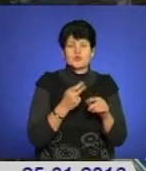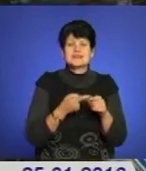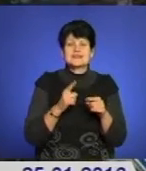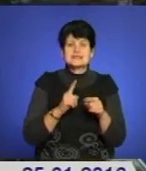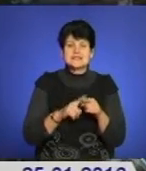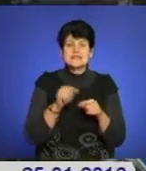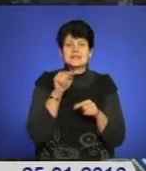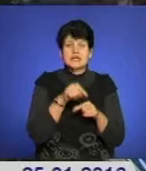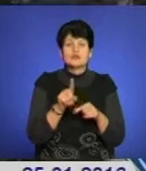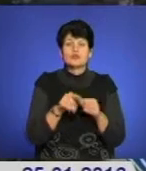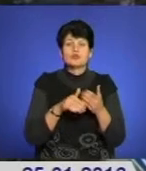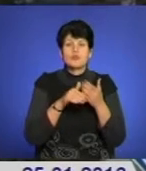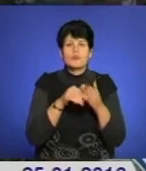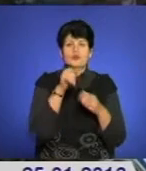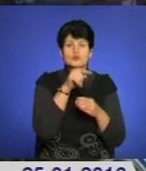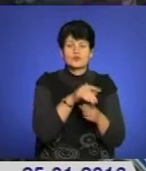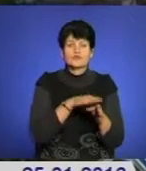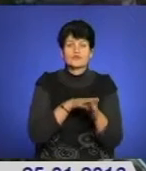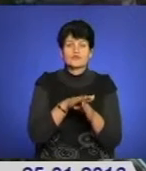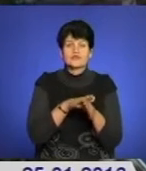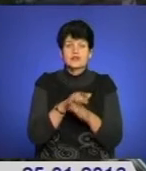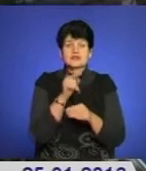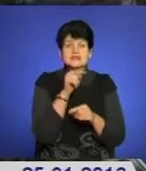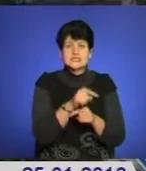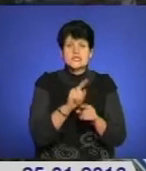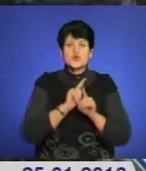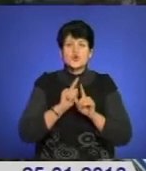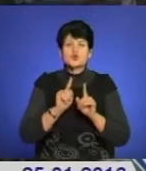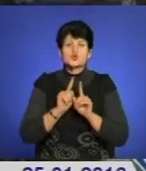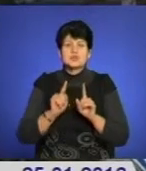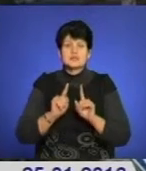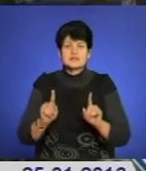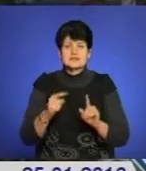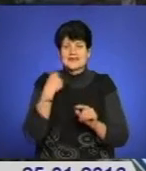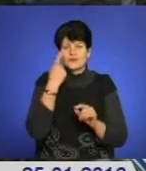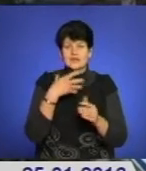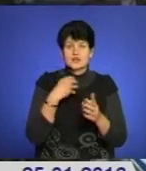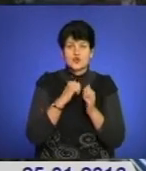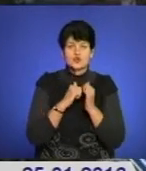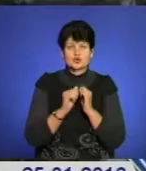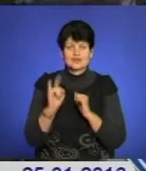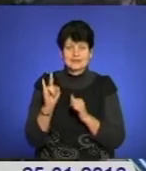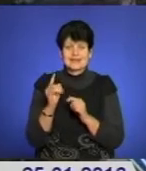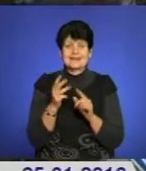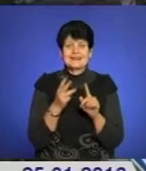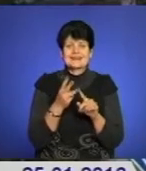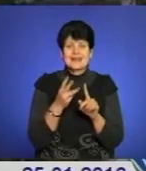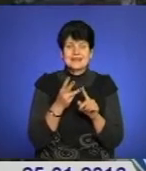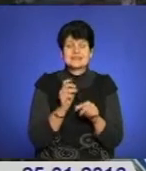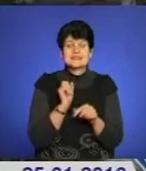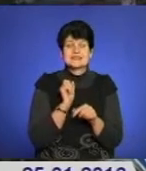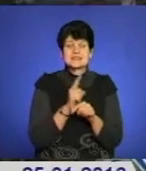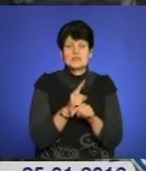які допомагають йому реалізувати ті особливості індивідуальні кожної дитини. І третє – це є